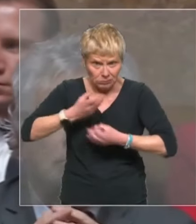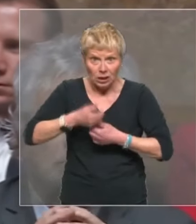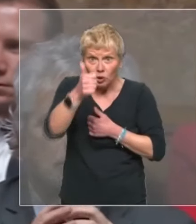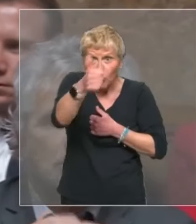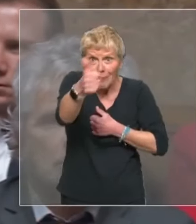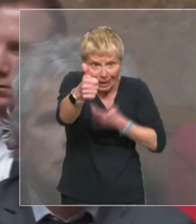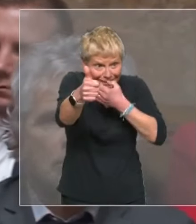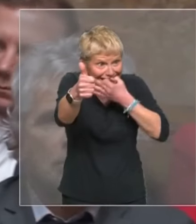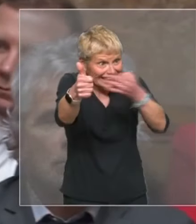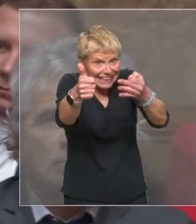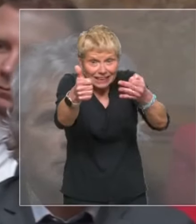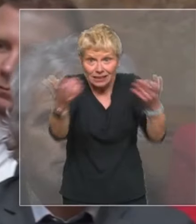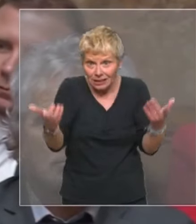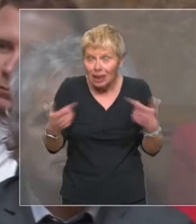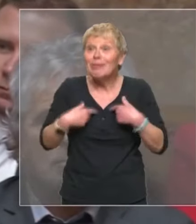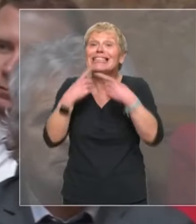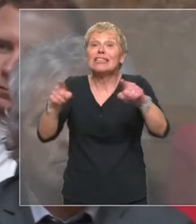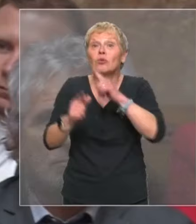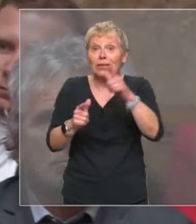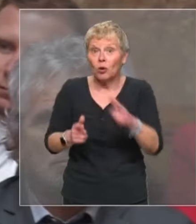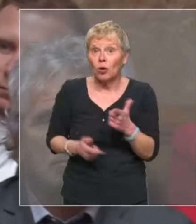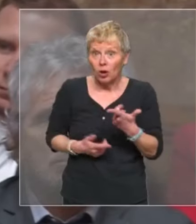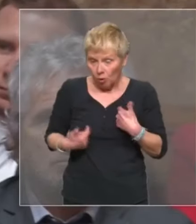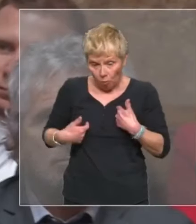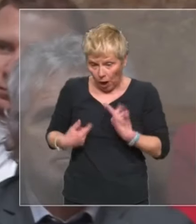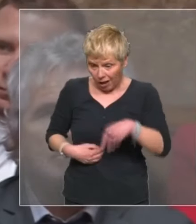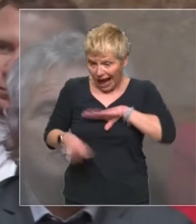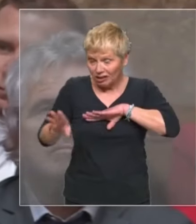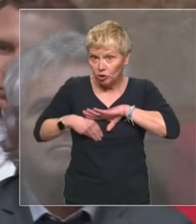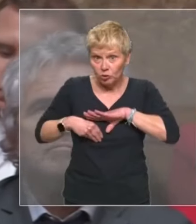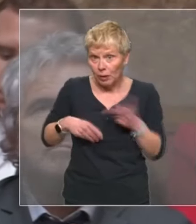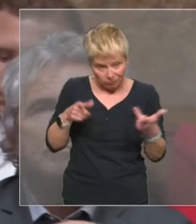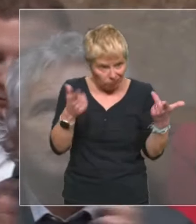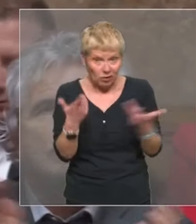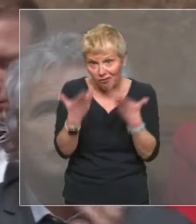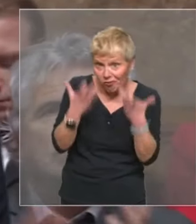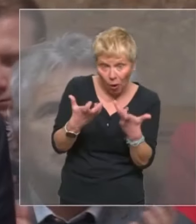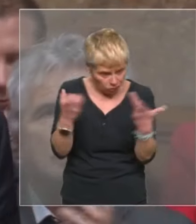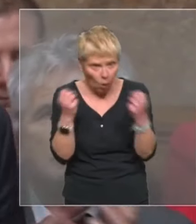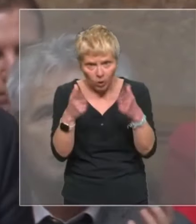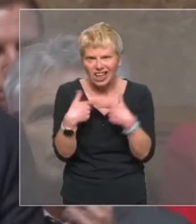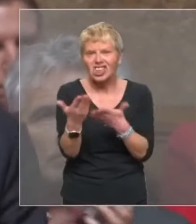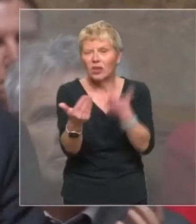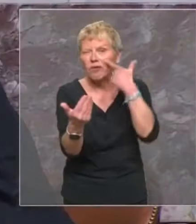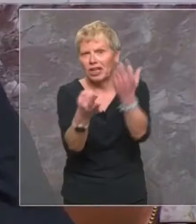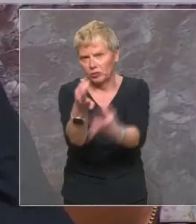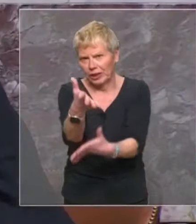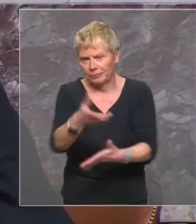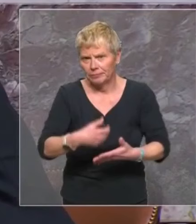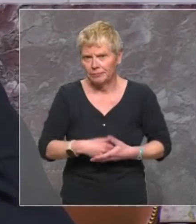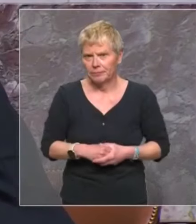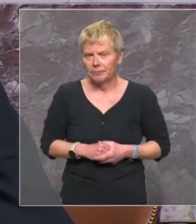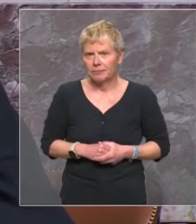dites la différence entre vous et moi c'est que j'assume totalement ce que j'écrit et on vous attend sur le fond quand vous voulez je vous remercie madame